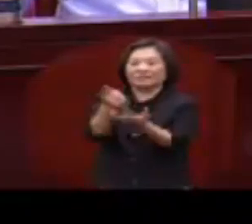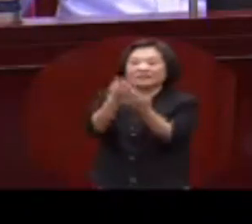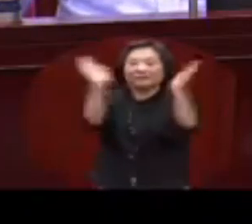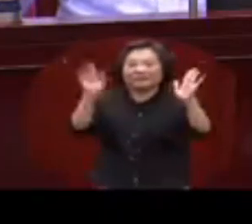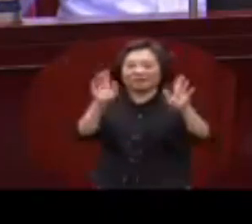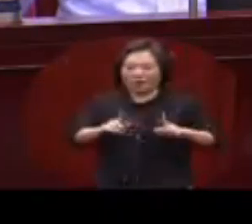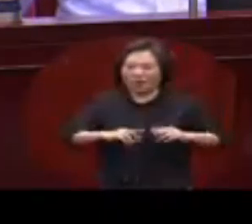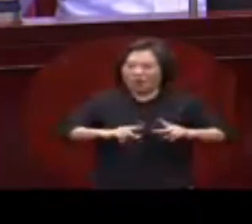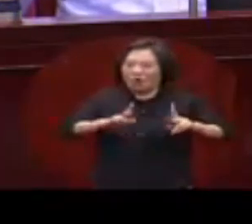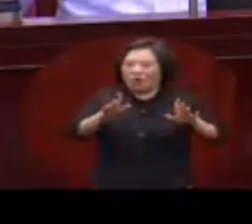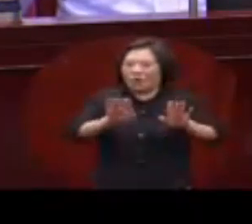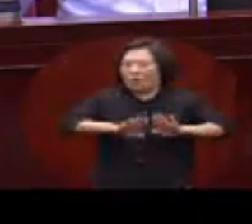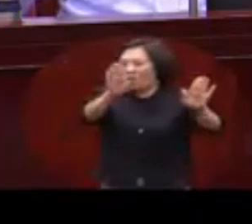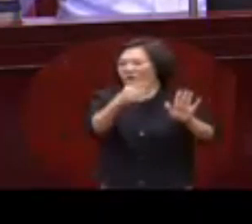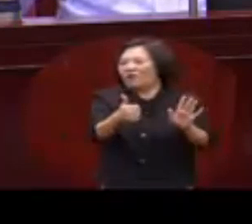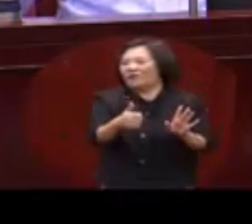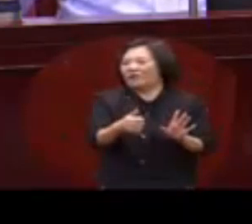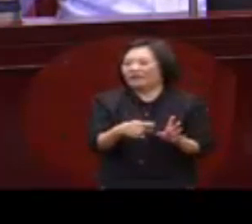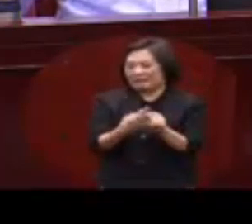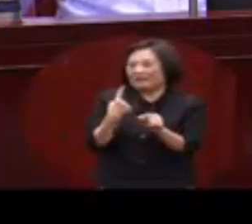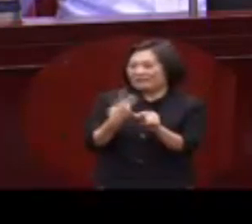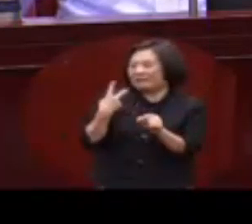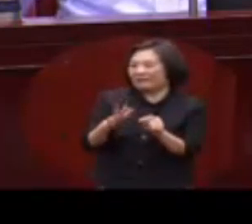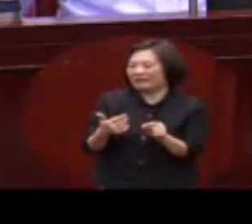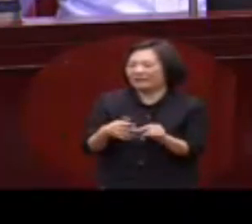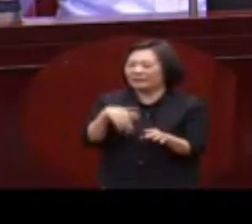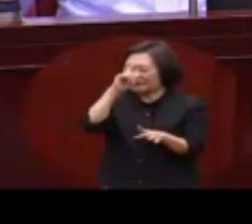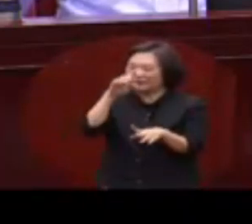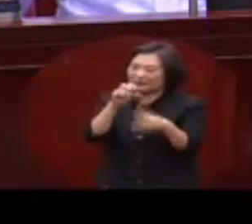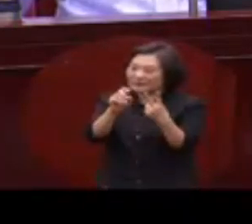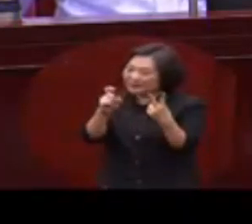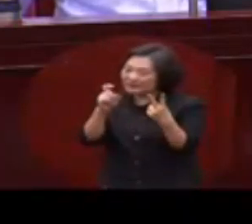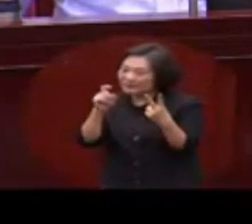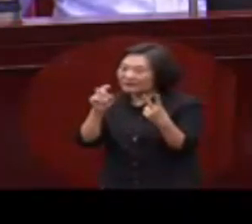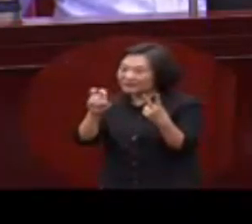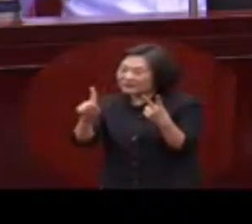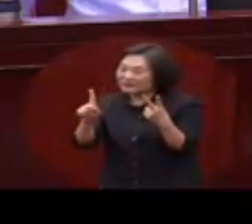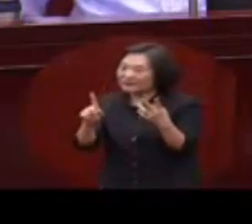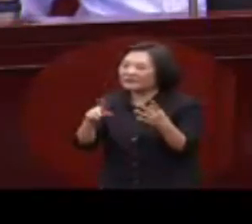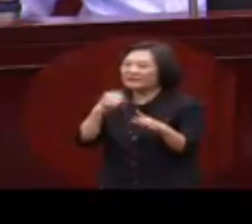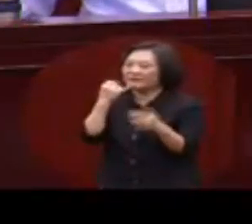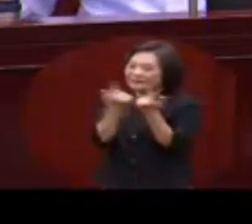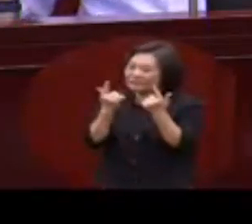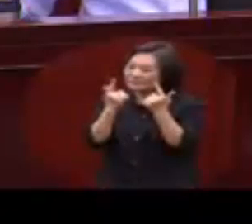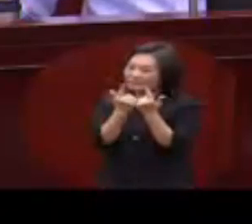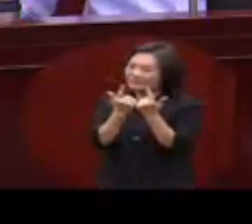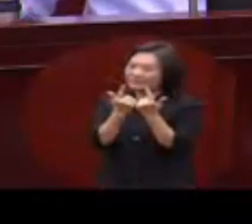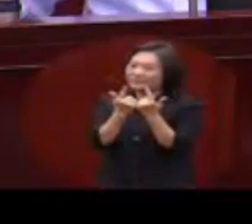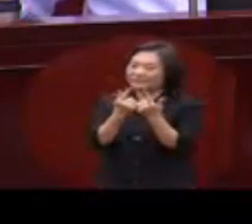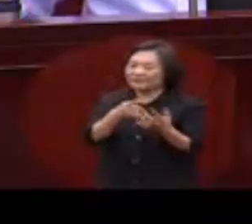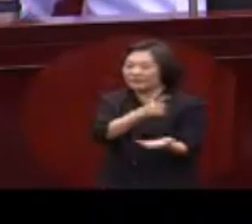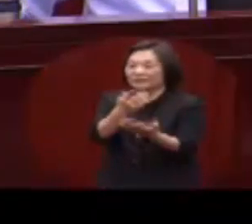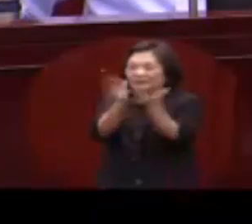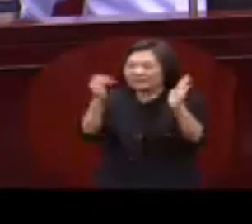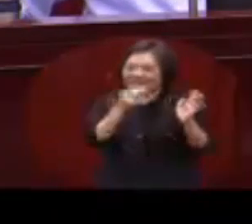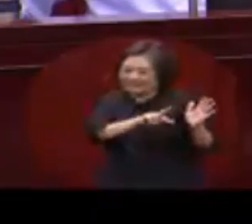成功一个案例。所以我希望说到2021年，你知道是不是透过整个台北灯节移到这个东区那一带哈，可以